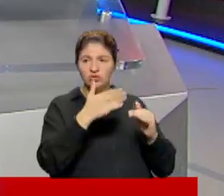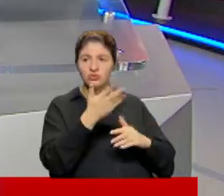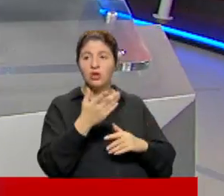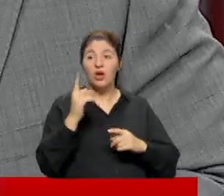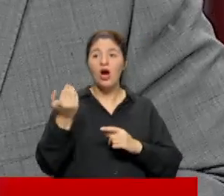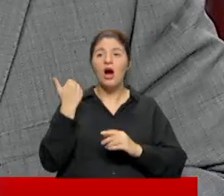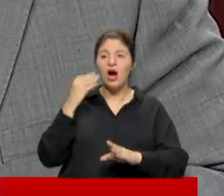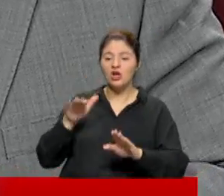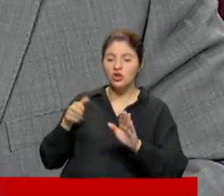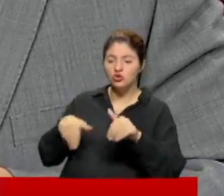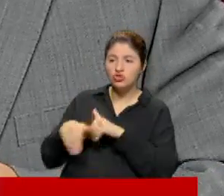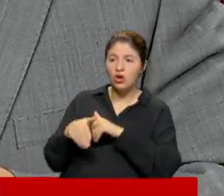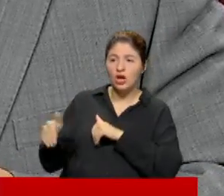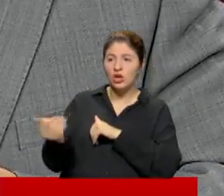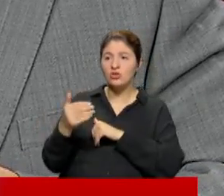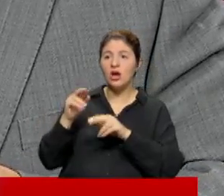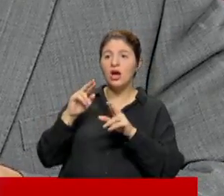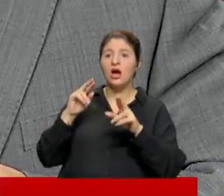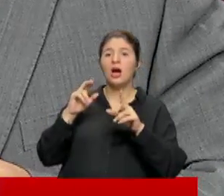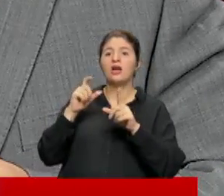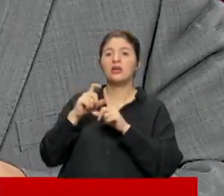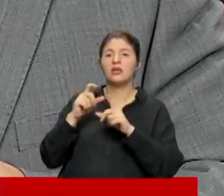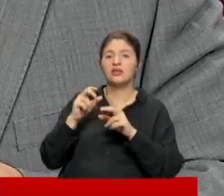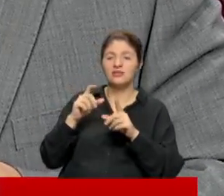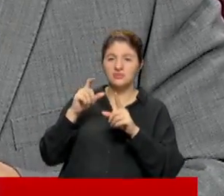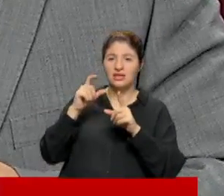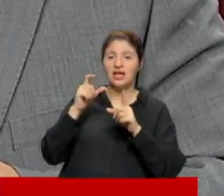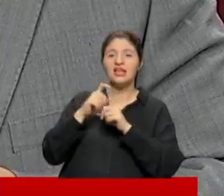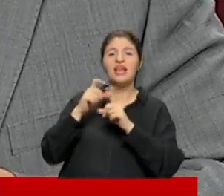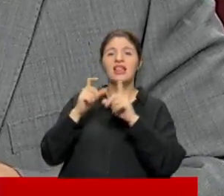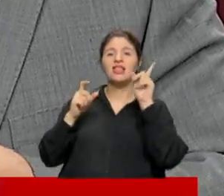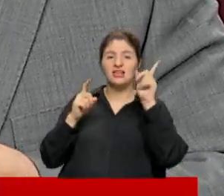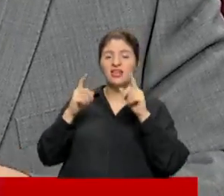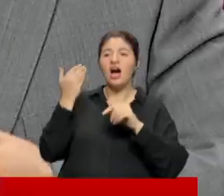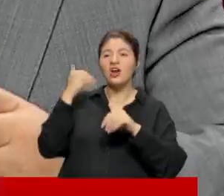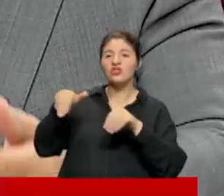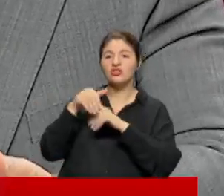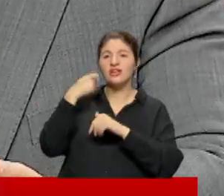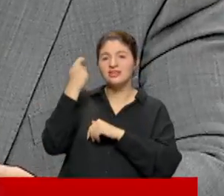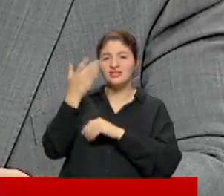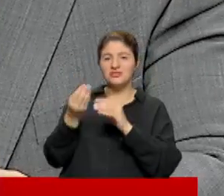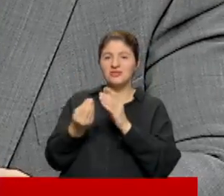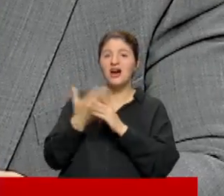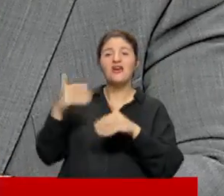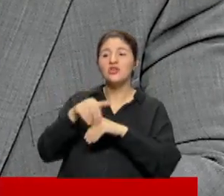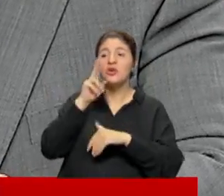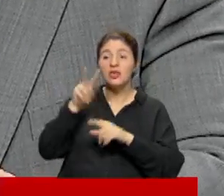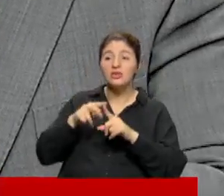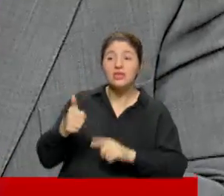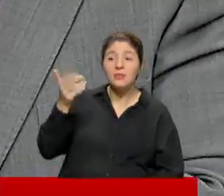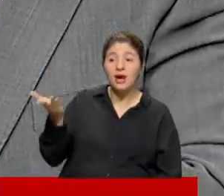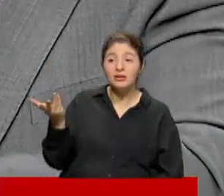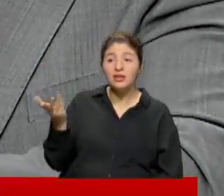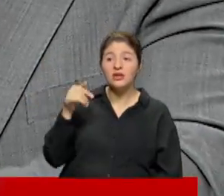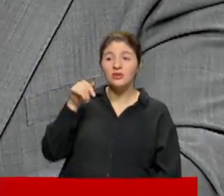sokaklara çıkıyor Nurettin Kanal D'deki arka sokaklara çıkıyor Nurettin'in çıktığı Sokak orası Nurettin'in hangi sokakta gördük şu ana kadar